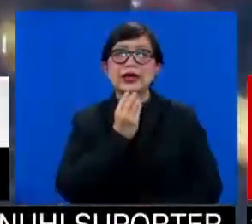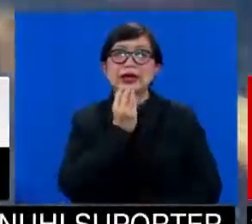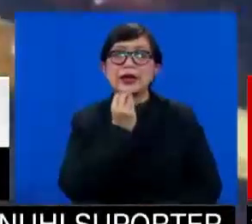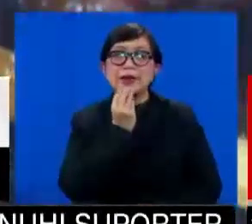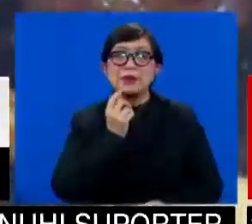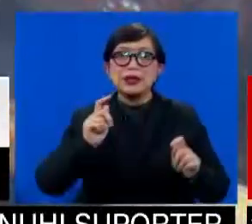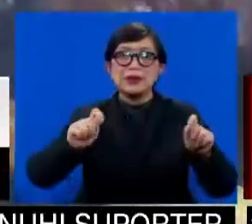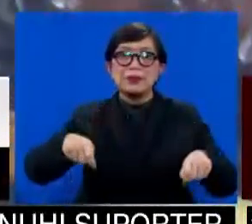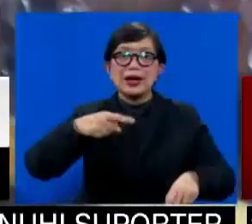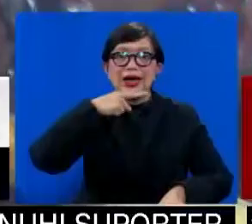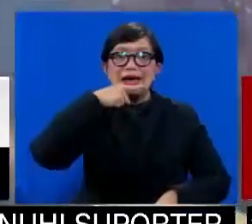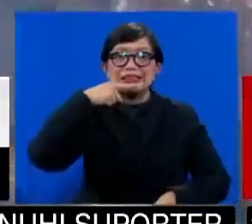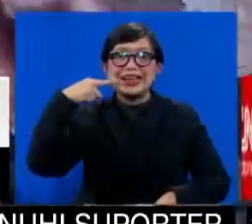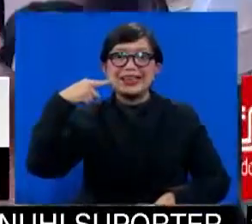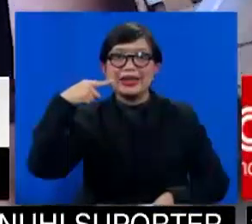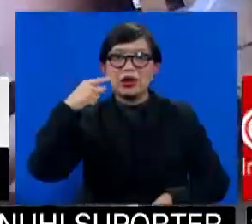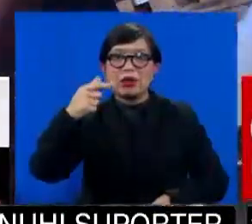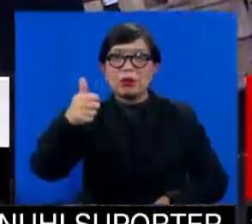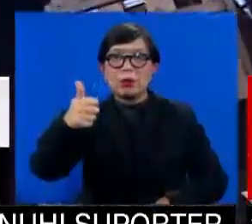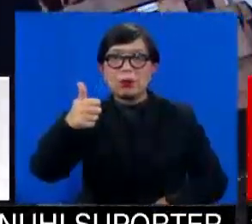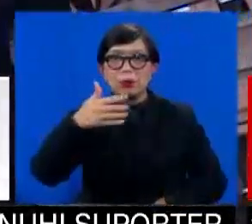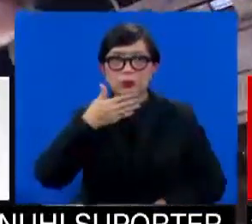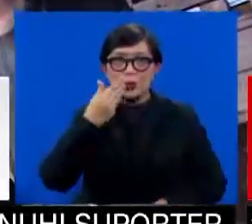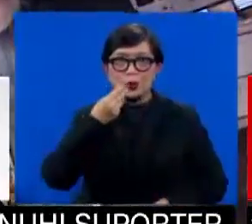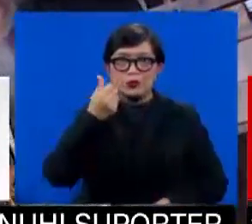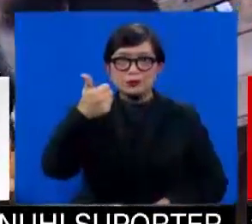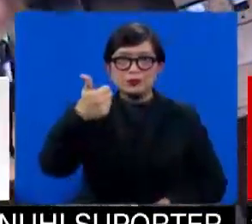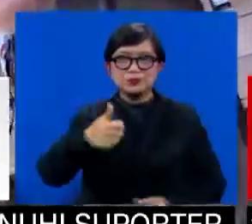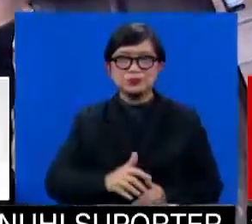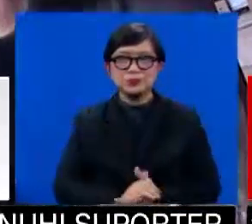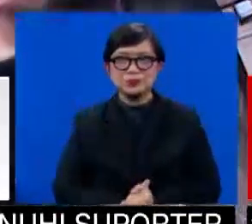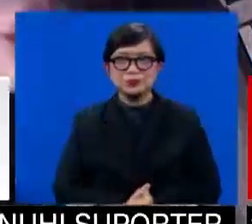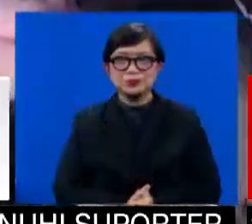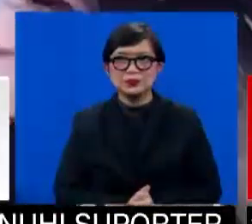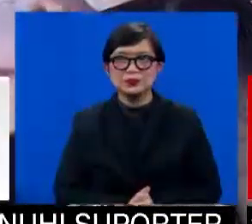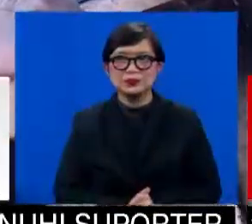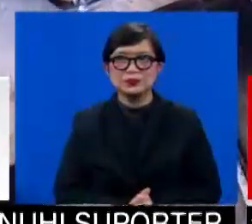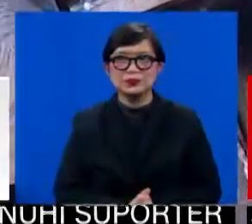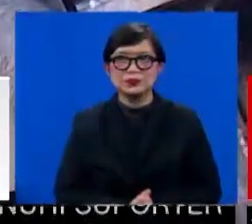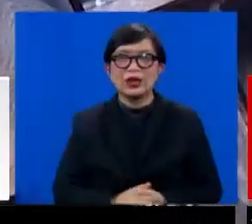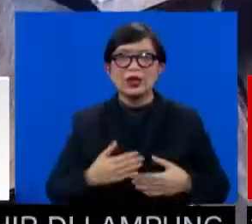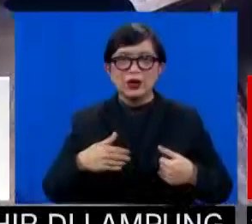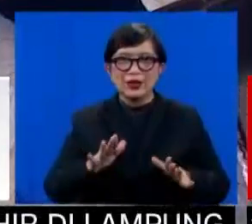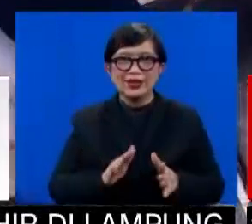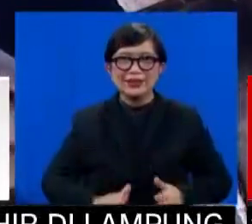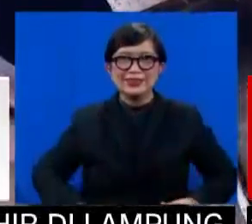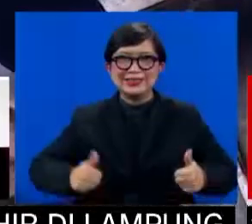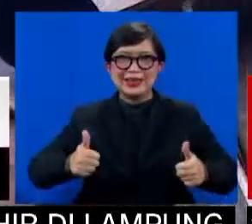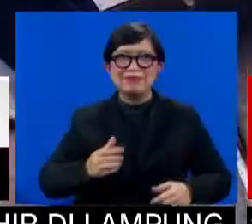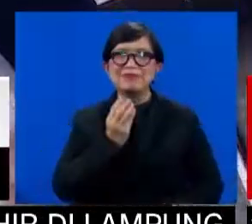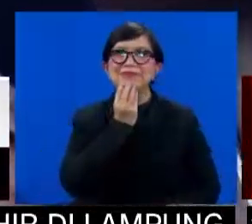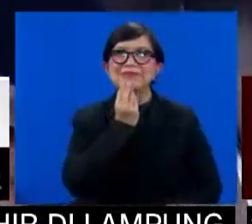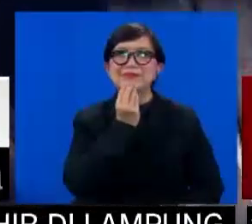atau lemak di bagian tengahnya. Ya, yep. Iniin. Kepala dulu ya. Ya, selamat datang mirsa